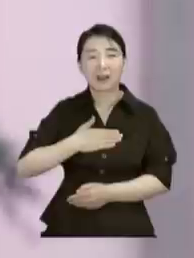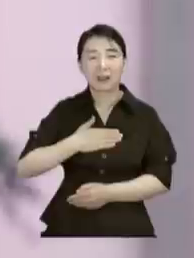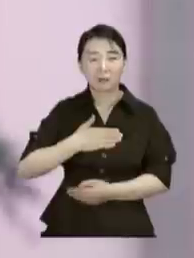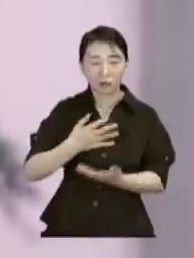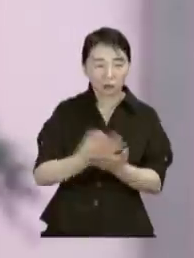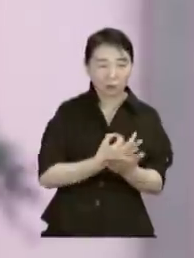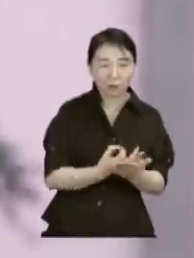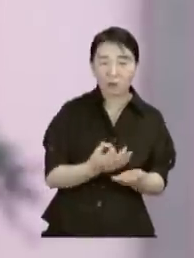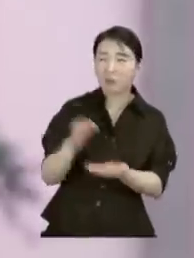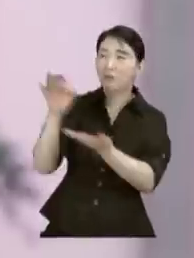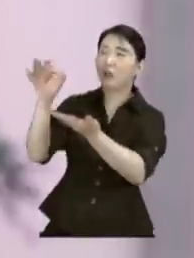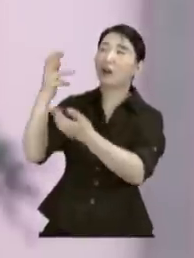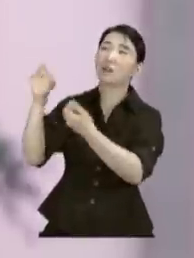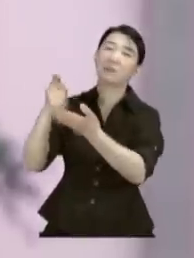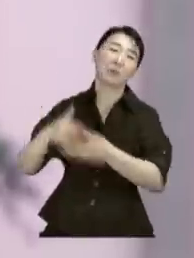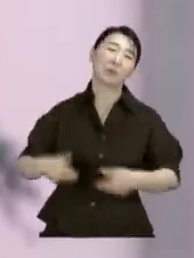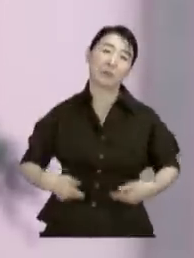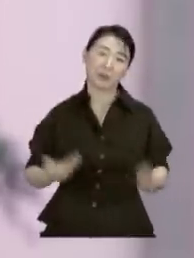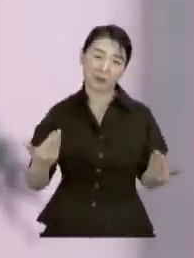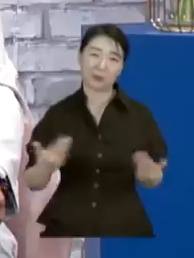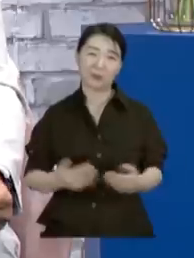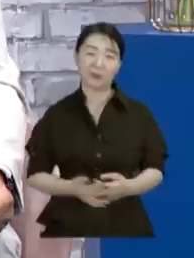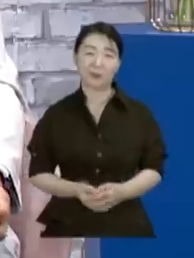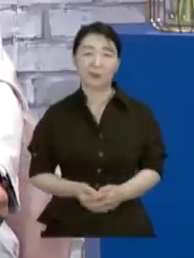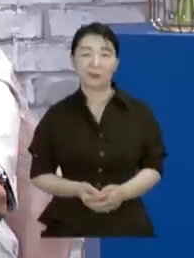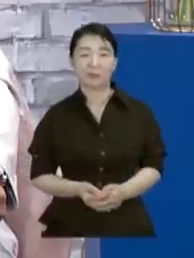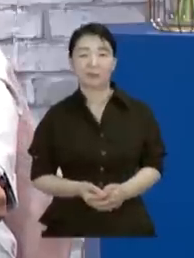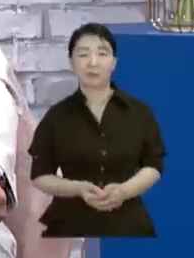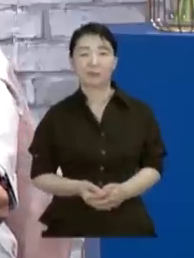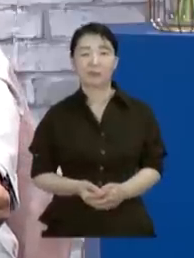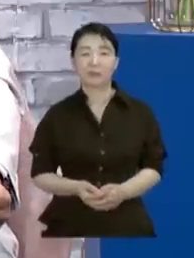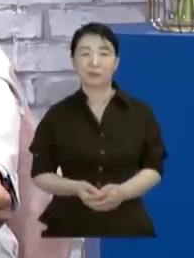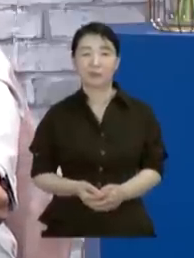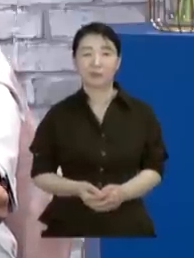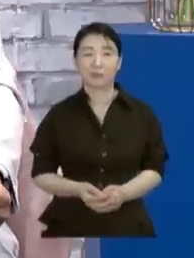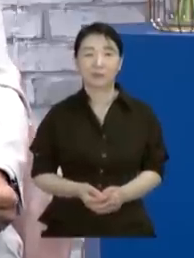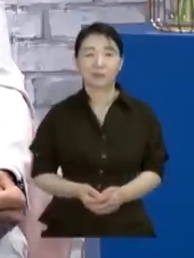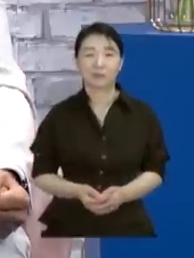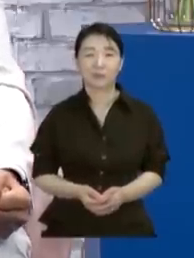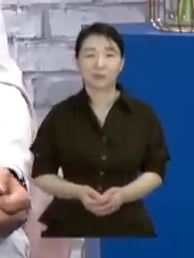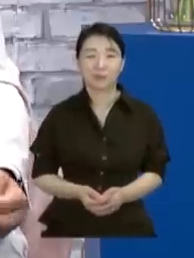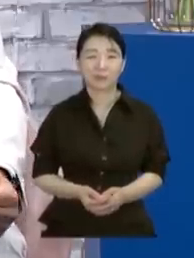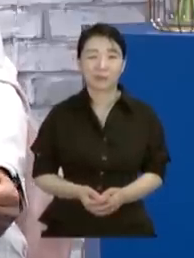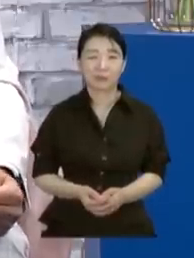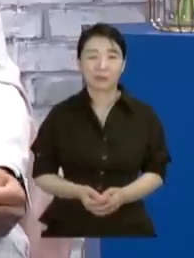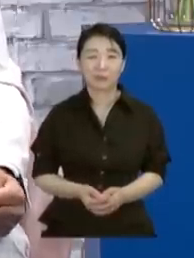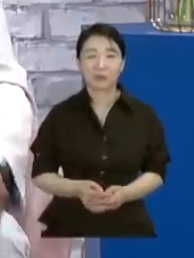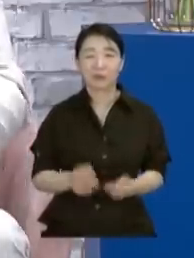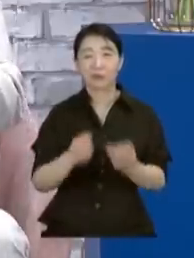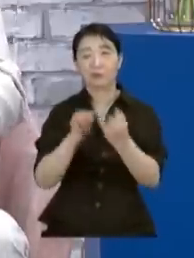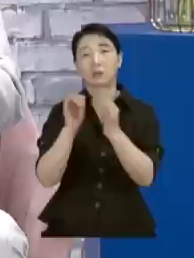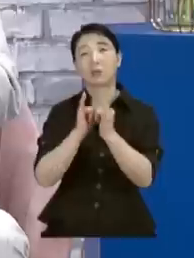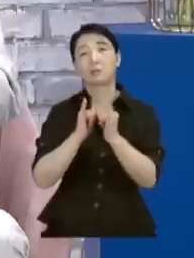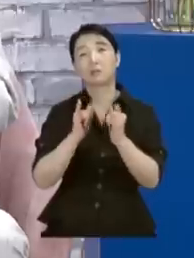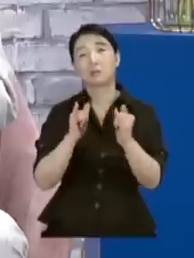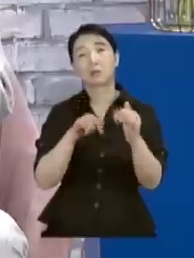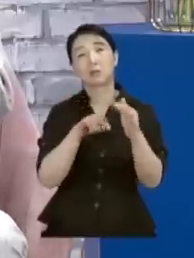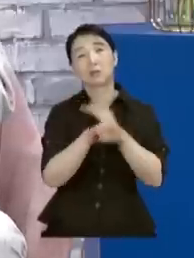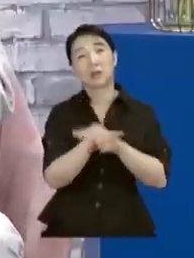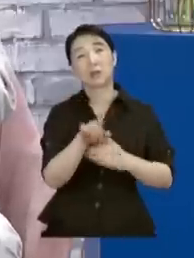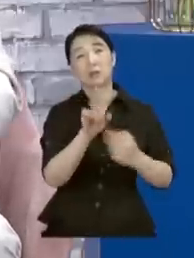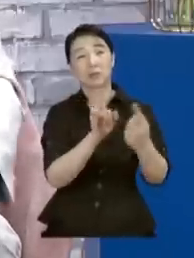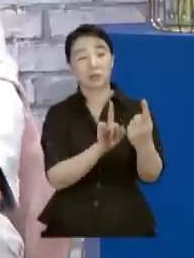재정 하나님이 못 필요하겠어요, 사실은. 자, 근데 지금 탈북민을 찾아가는